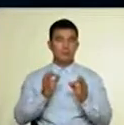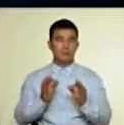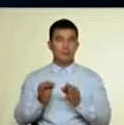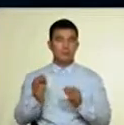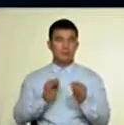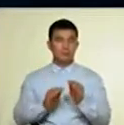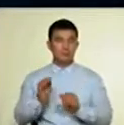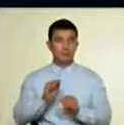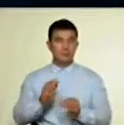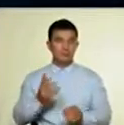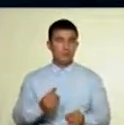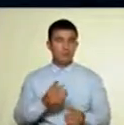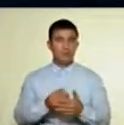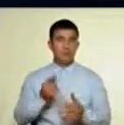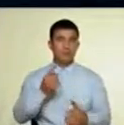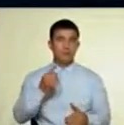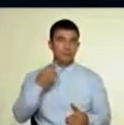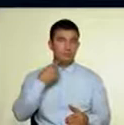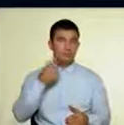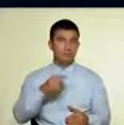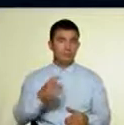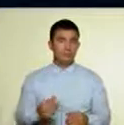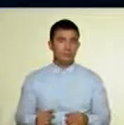olamiz. Sonini birinchi yozib olamiz. 5